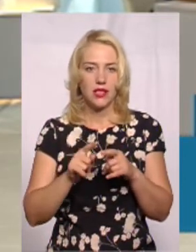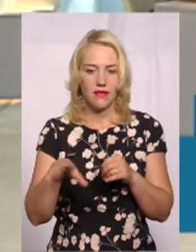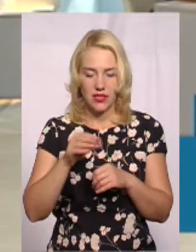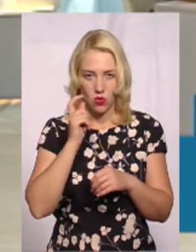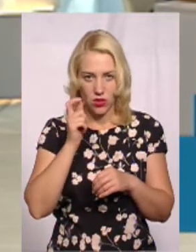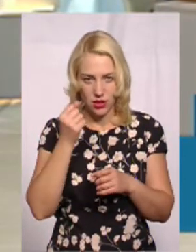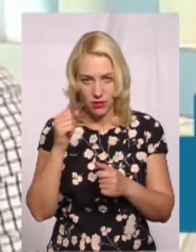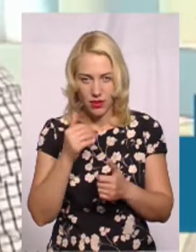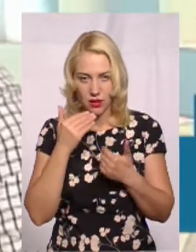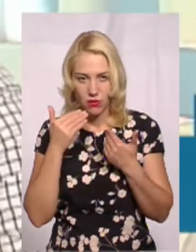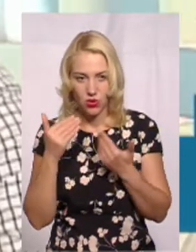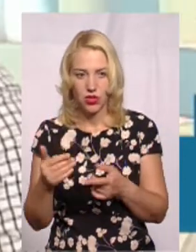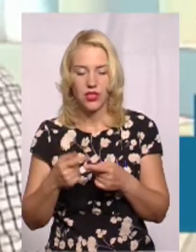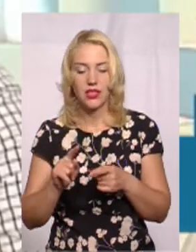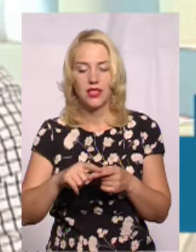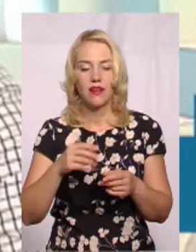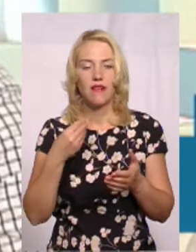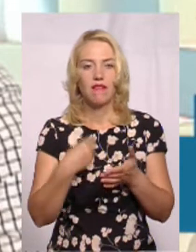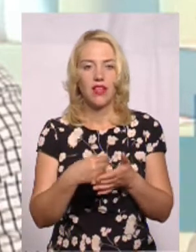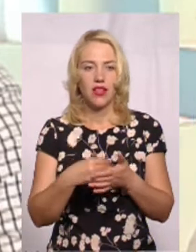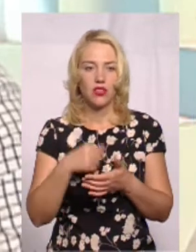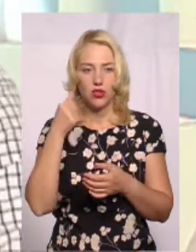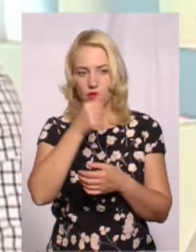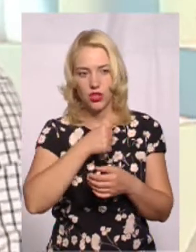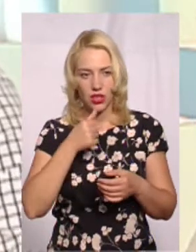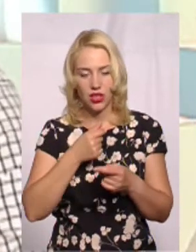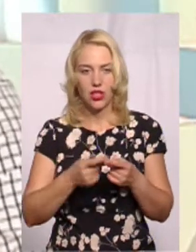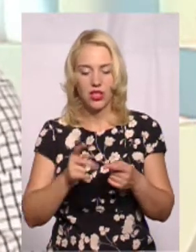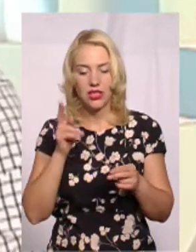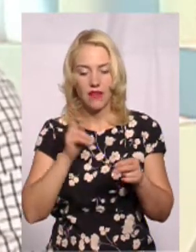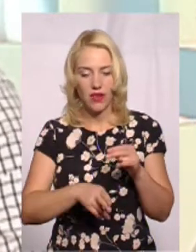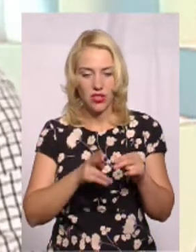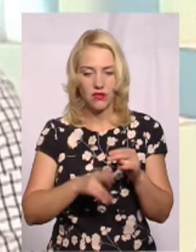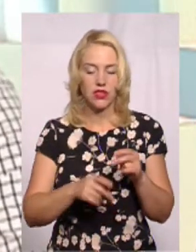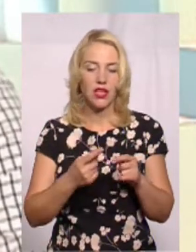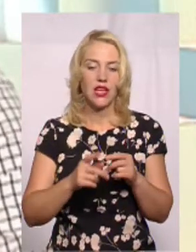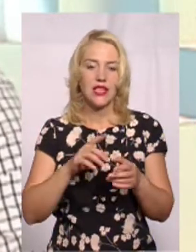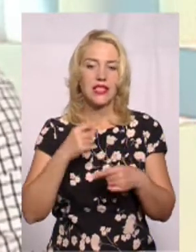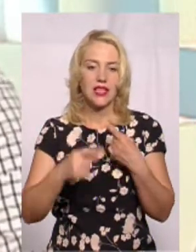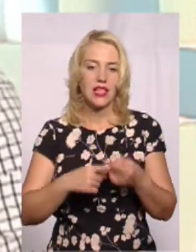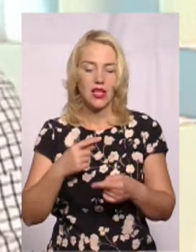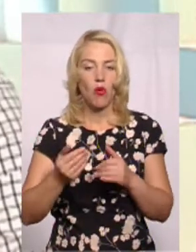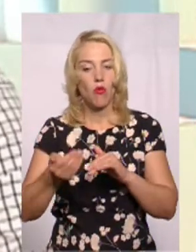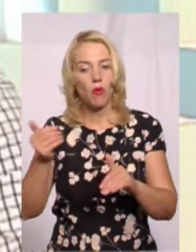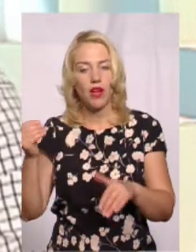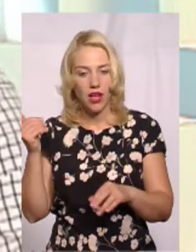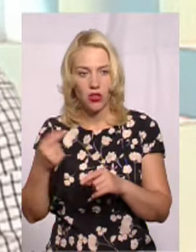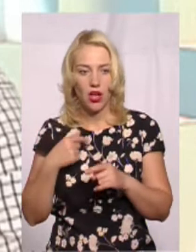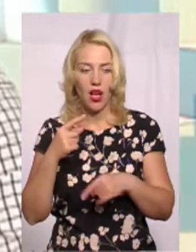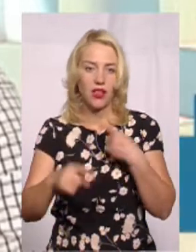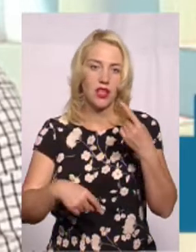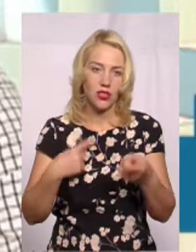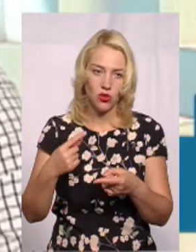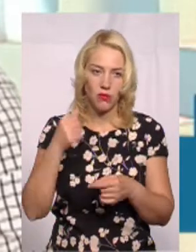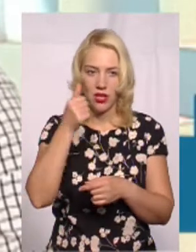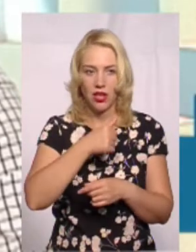Дивіться, це рік фінансовий завершується з наслідками попереднього навчального року. Угу. А на цей рік наступний фінансовий буде лише один.